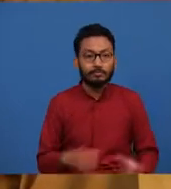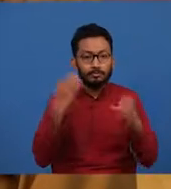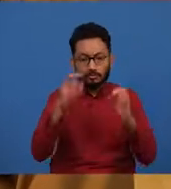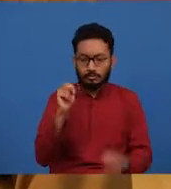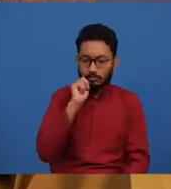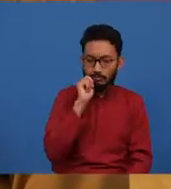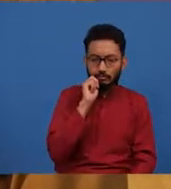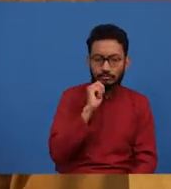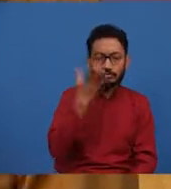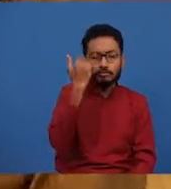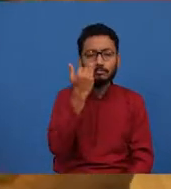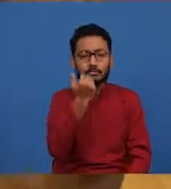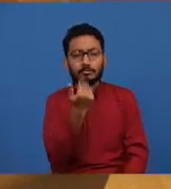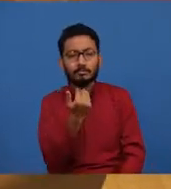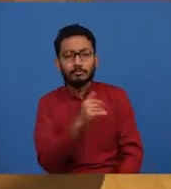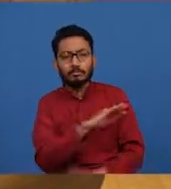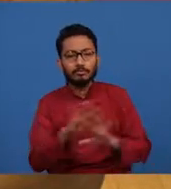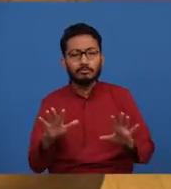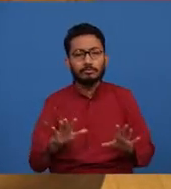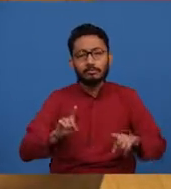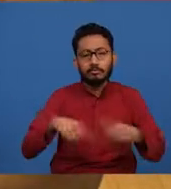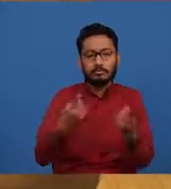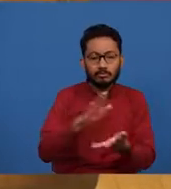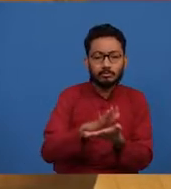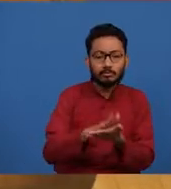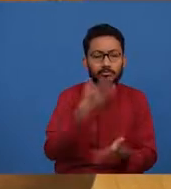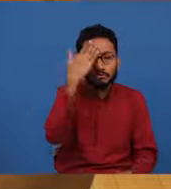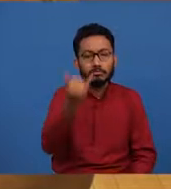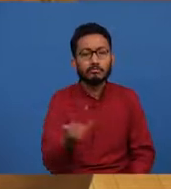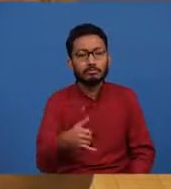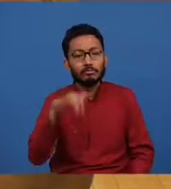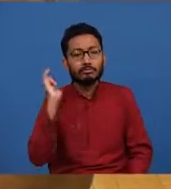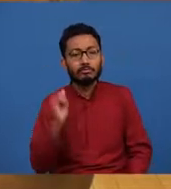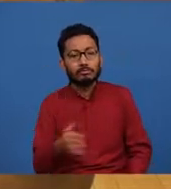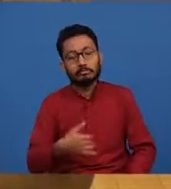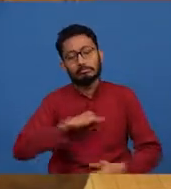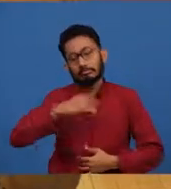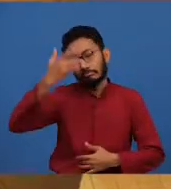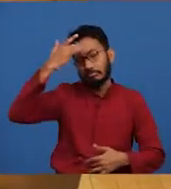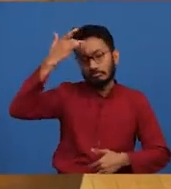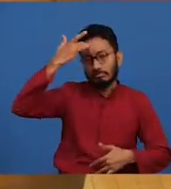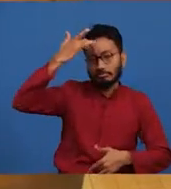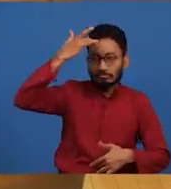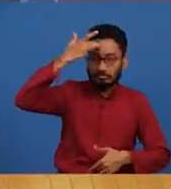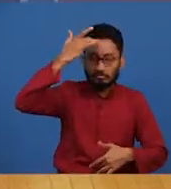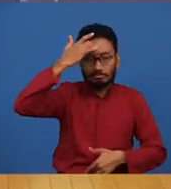Cikgu Nita, mengapakah awak tidak ke sekolah semalam? Sakit.